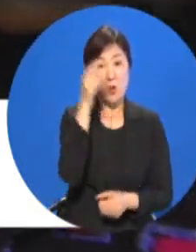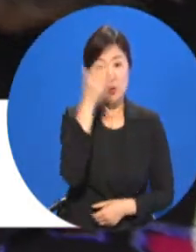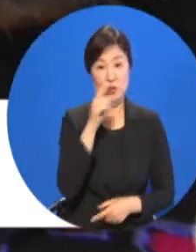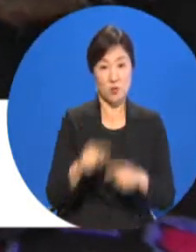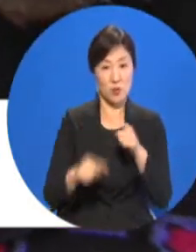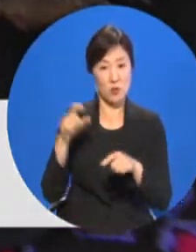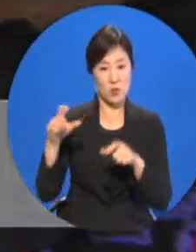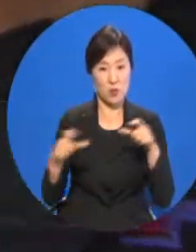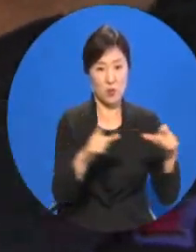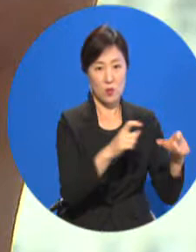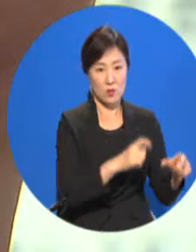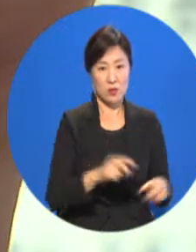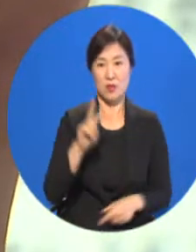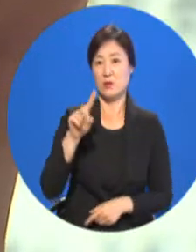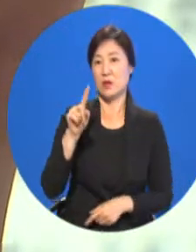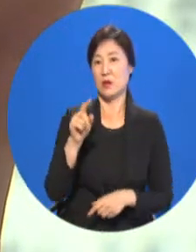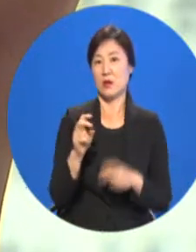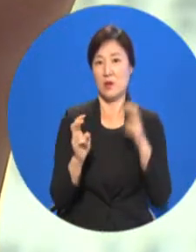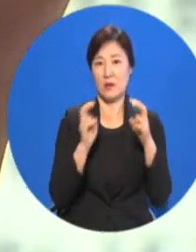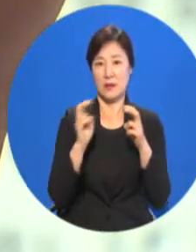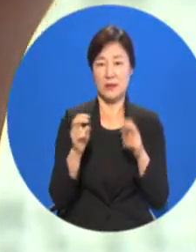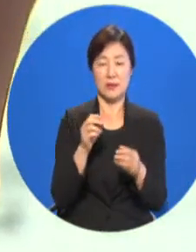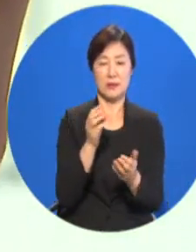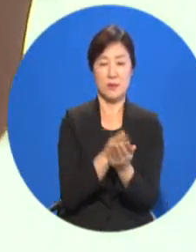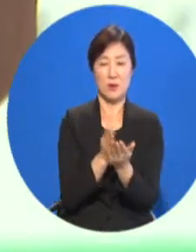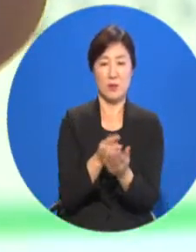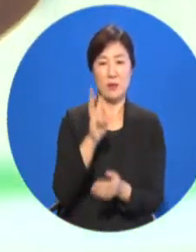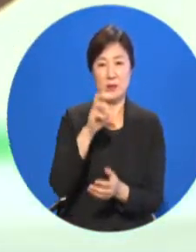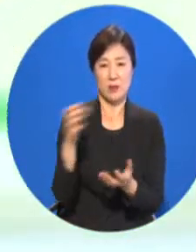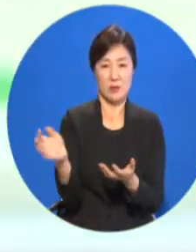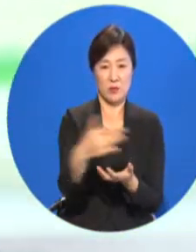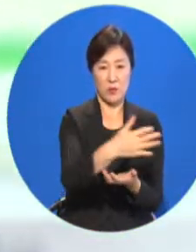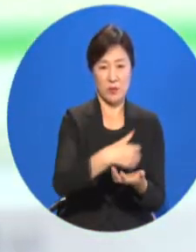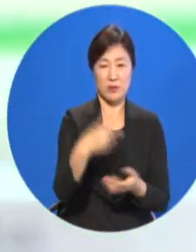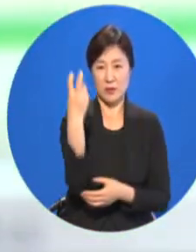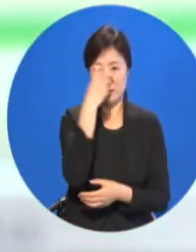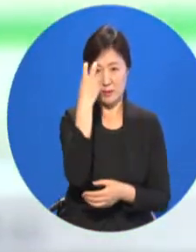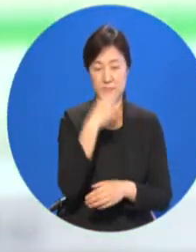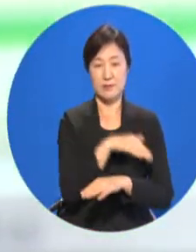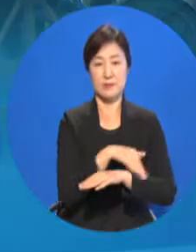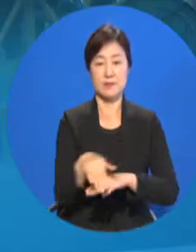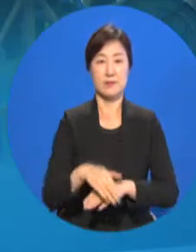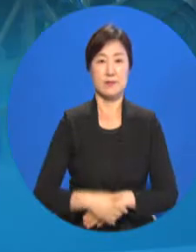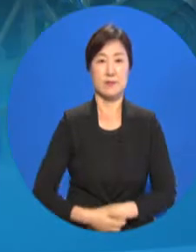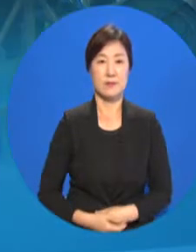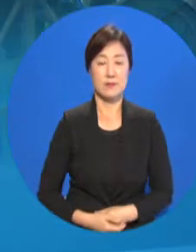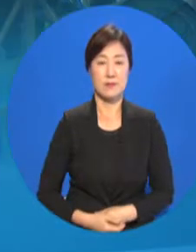조개젖을 취급하는 21개사 30개 품목에 대해 전수조사를 실시하기로 했습니다.